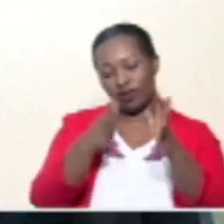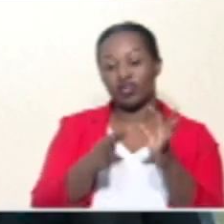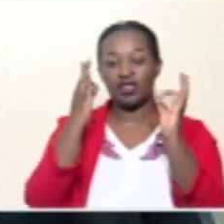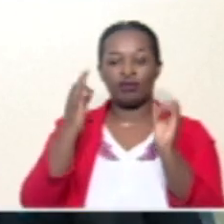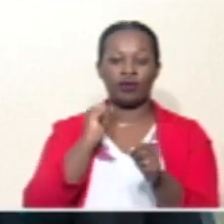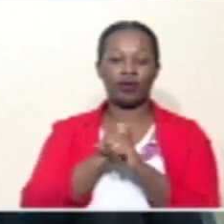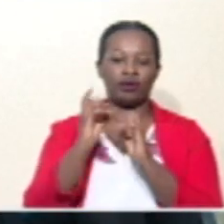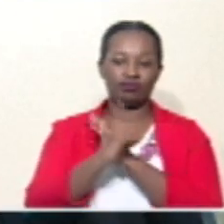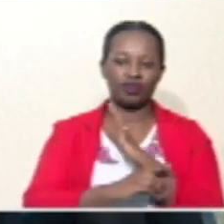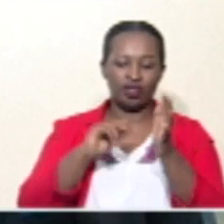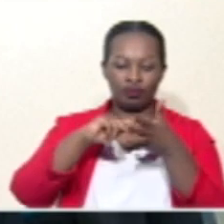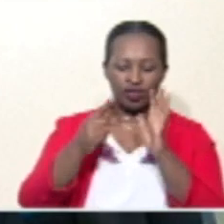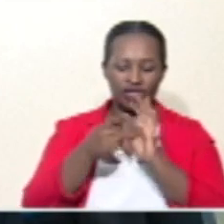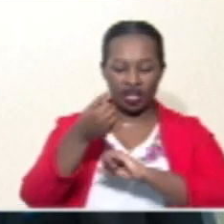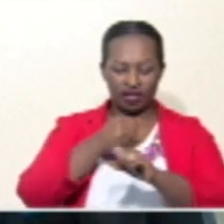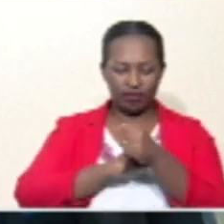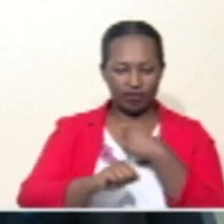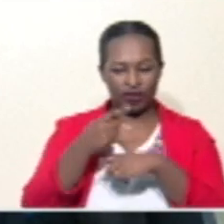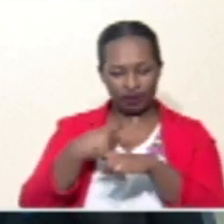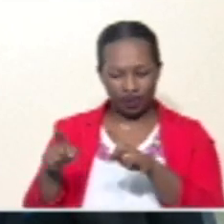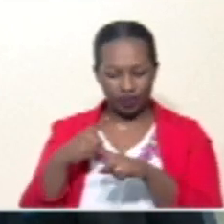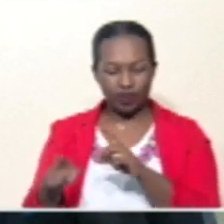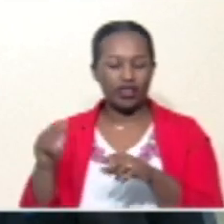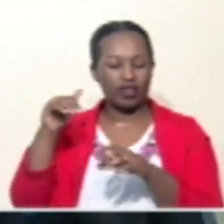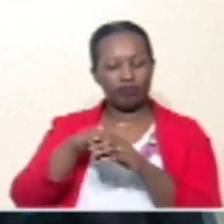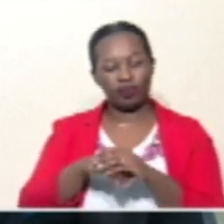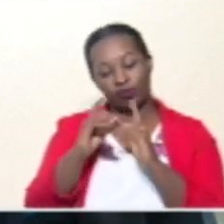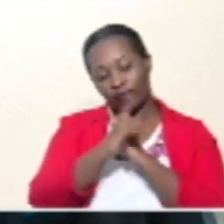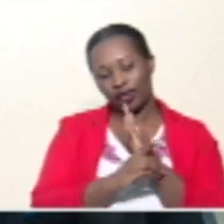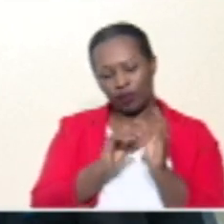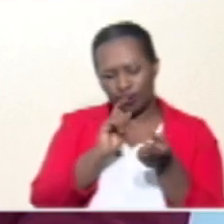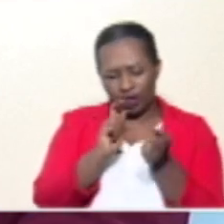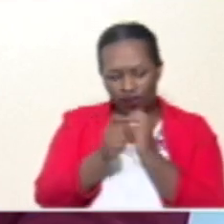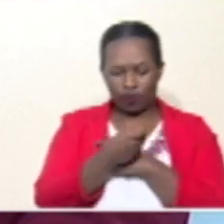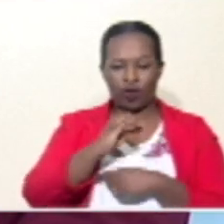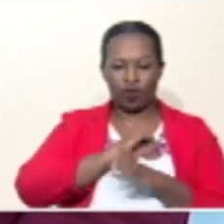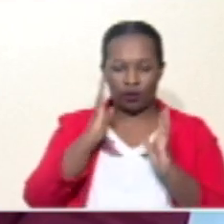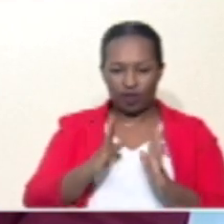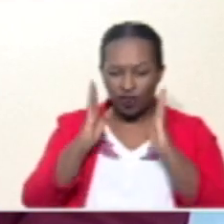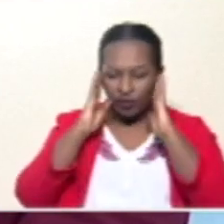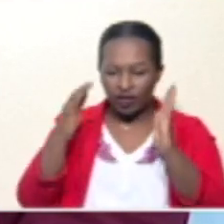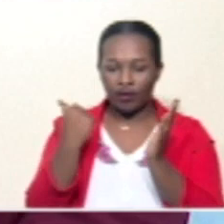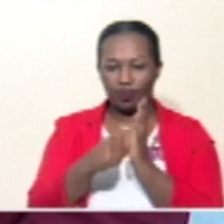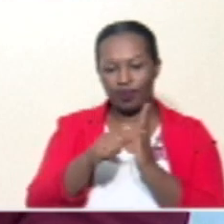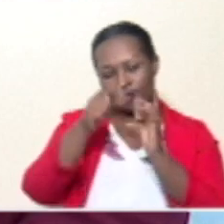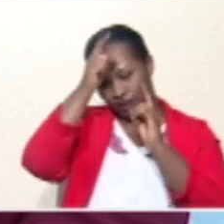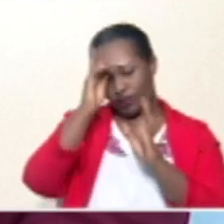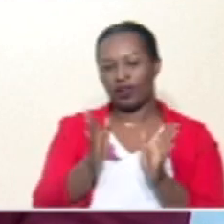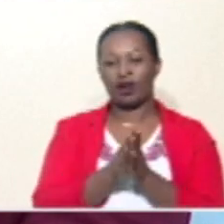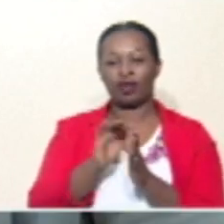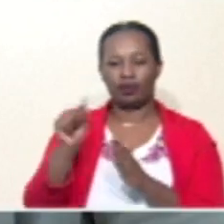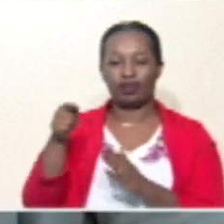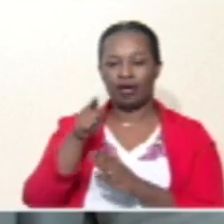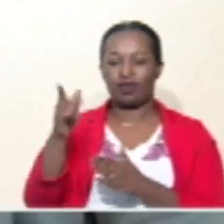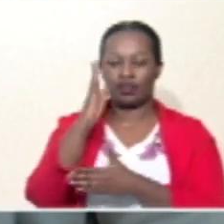y'ibikorwa remezo ibera mu turere kuyigira iyabo, kwita ku bibazo by'abaturage n'ibindi. Aba ni bamwe mu bayobozi bungirije b'uturere